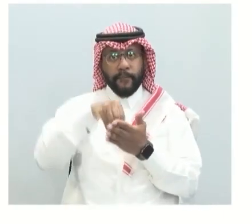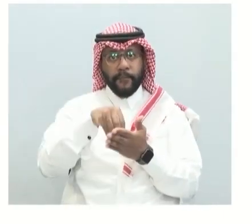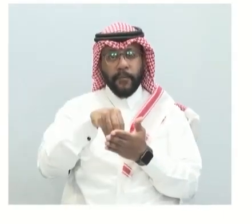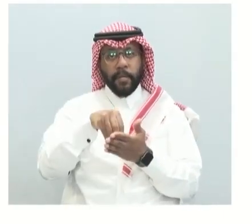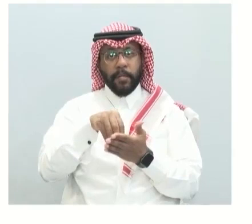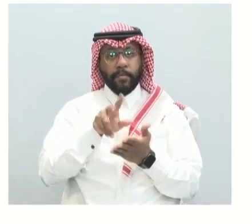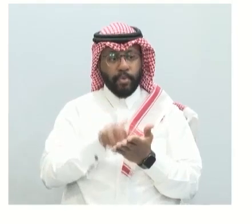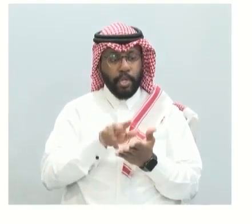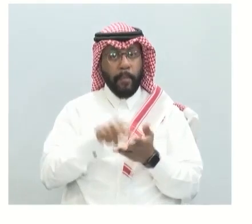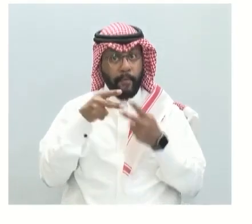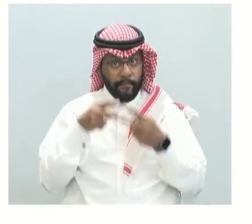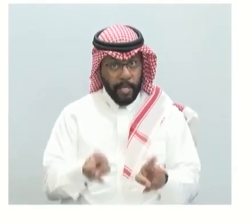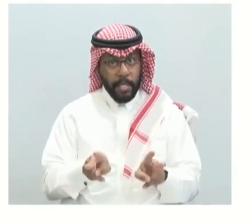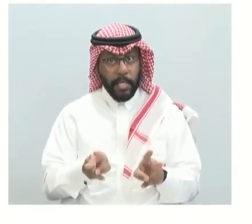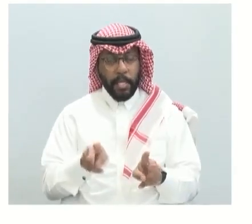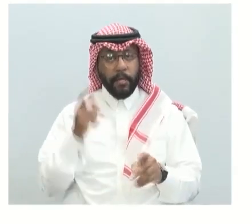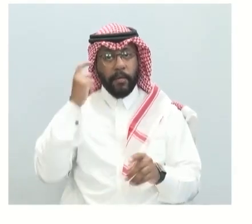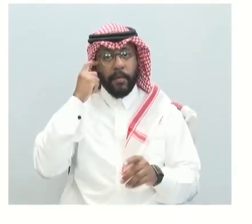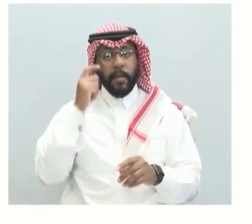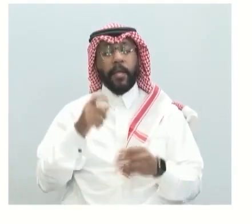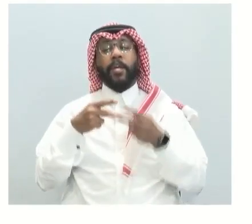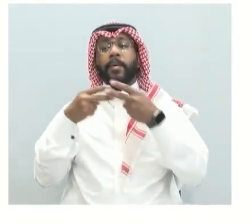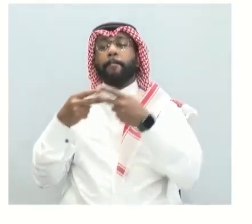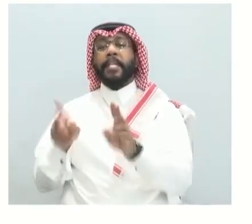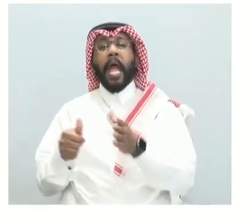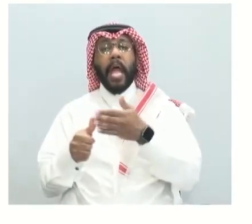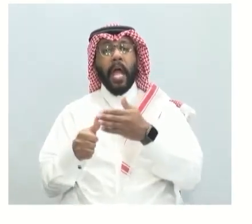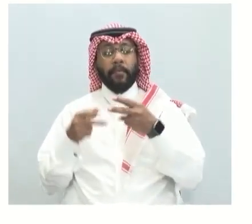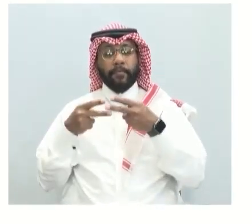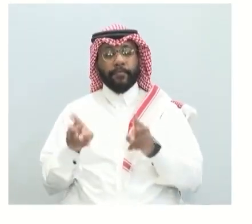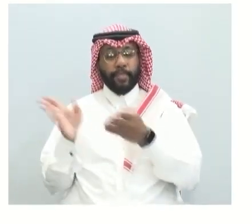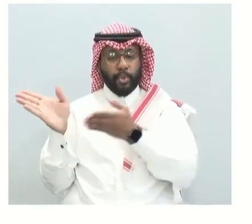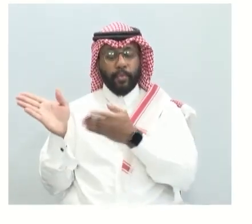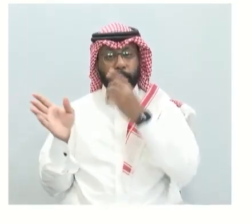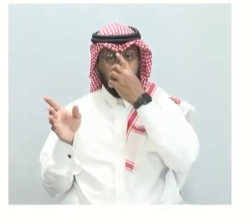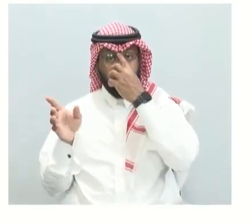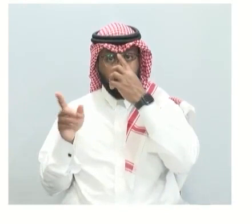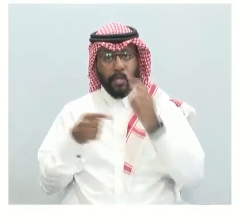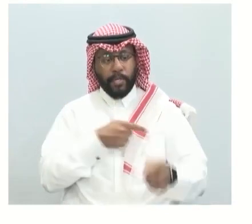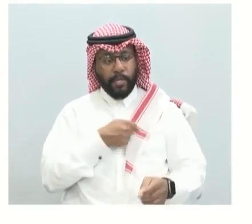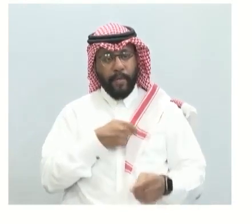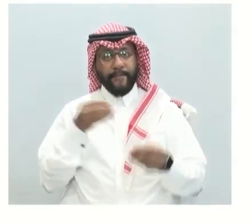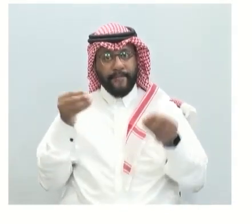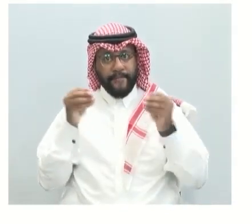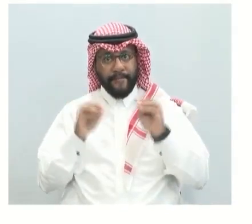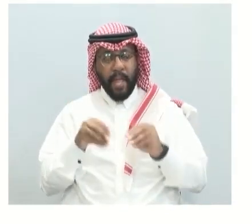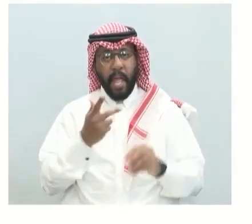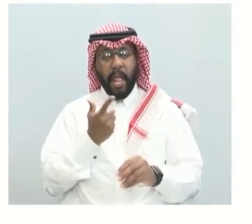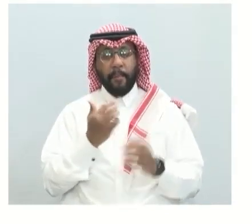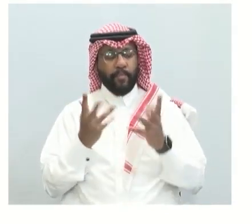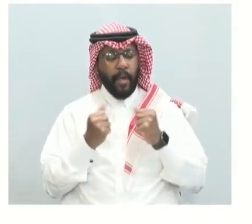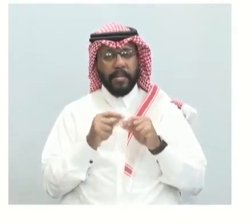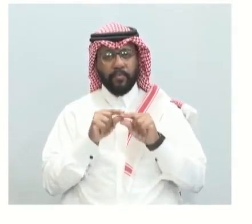الحاسب ومن ثم الذهاب من قائمه ابدا وافتح البرنامج مايكروسوفت تيمز اقوم بتسجيل الدخول من خلال حسابي